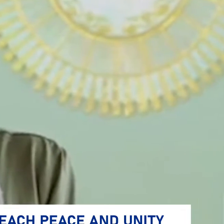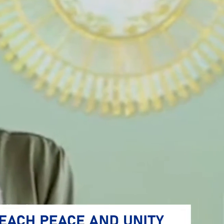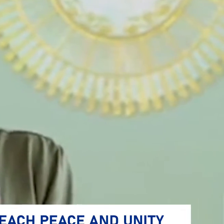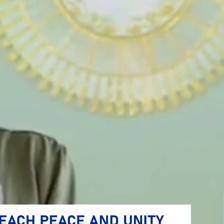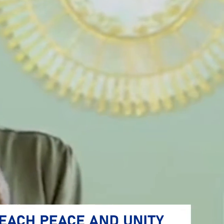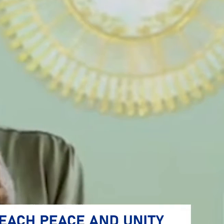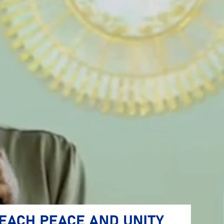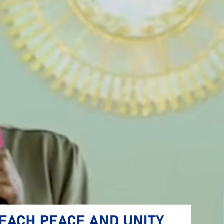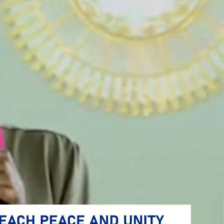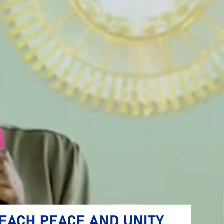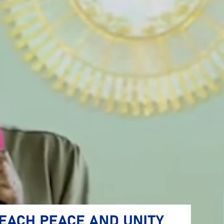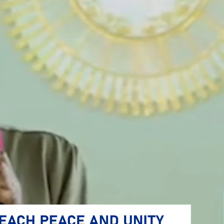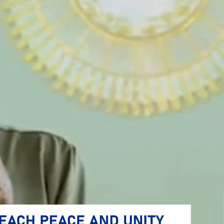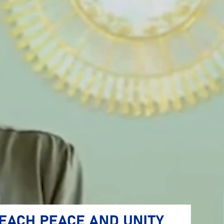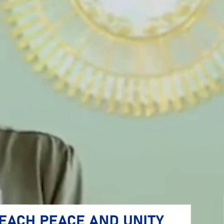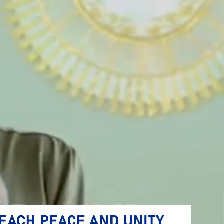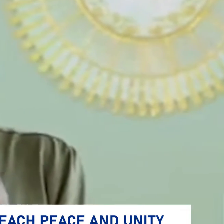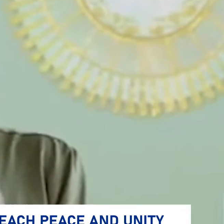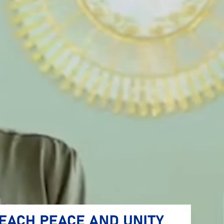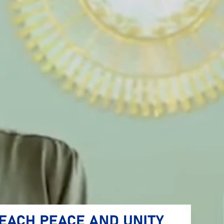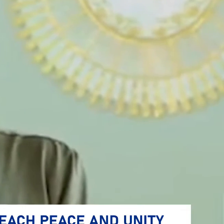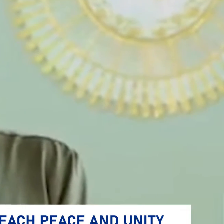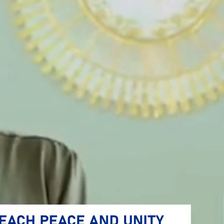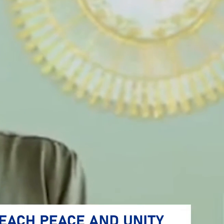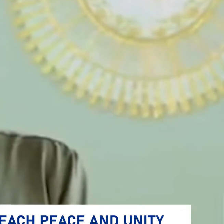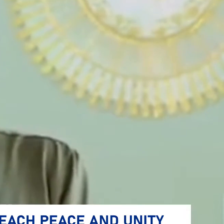amani haina alternative in life.